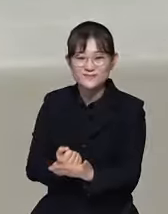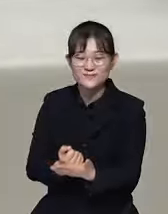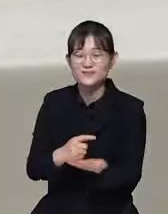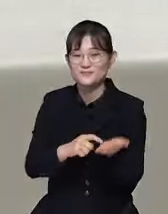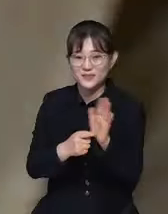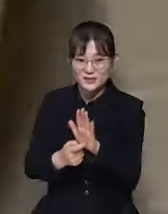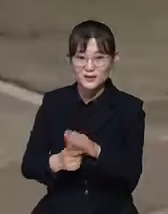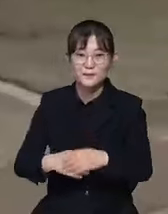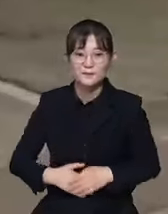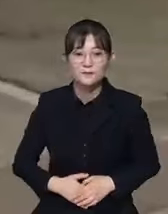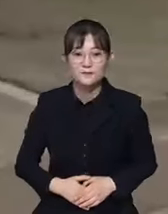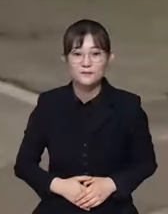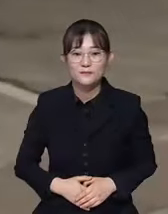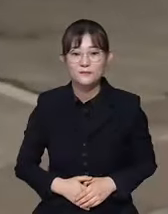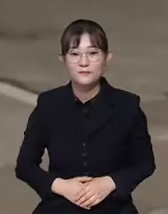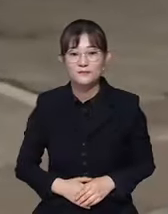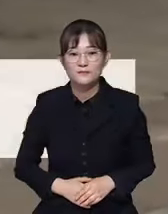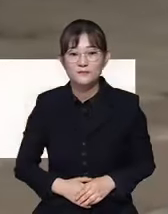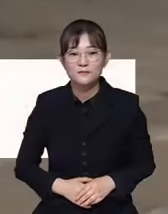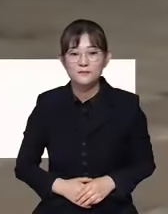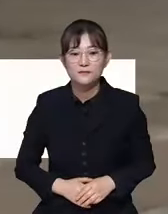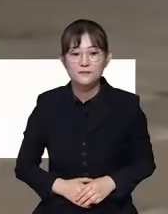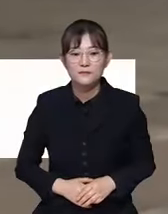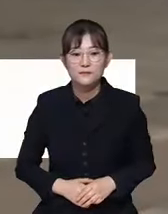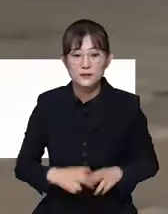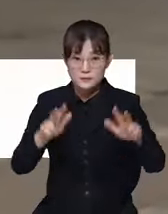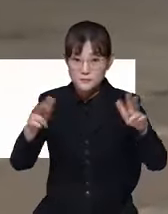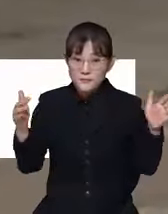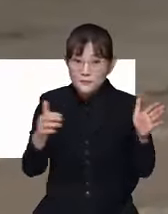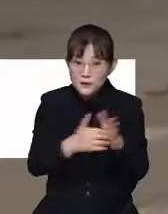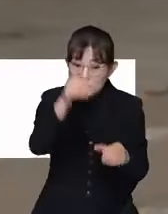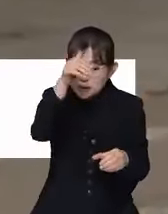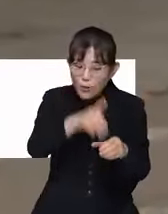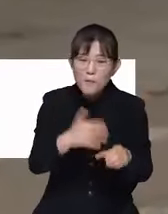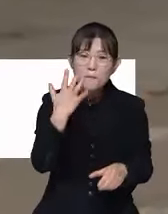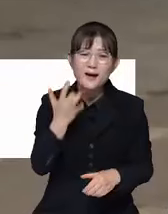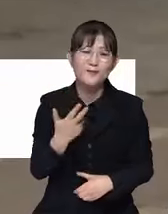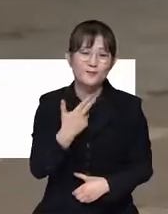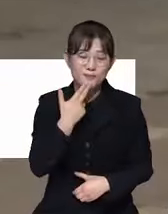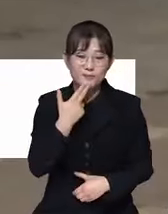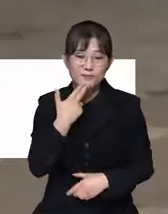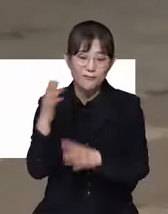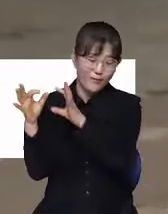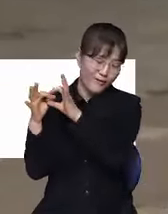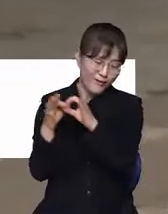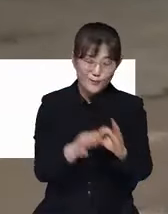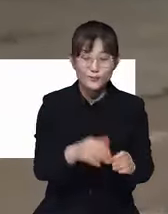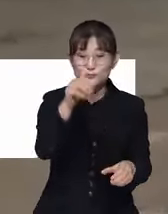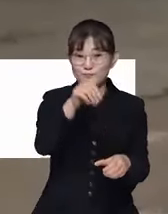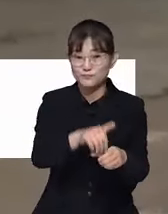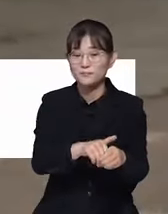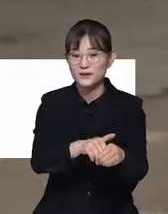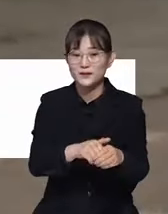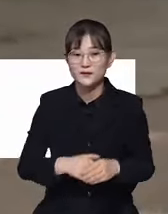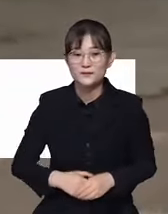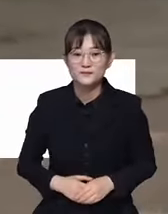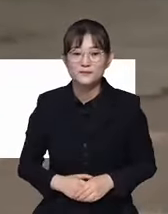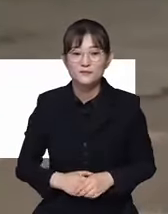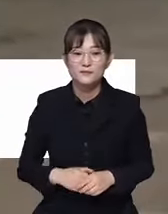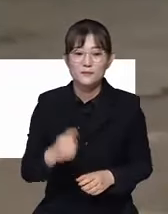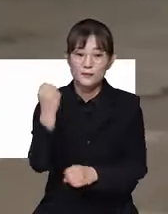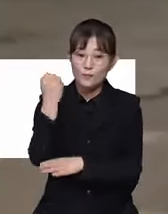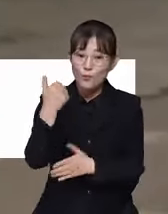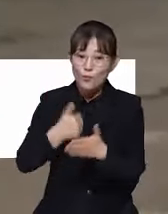내비쳤습니다 지금까지 선거서 한번도 없이 투표 어